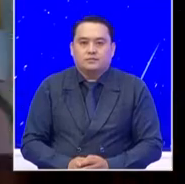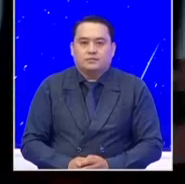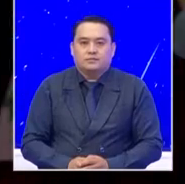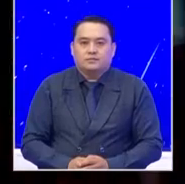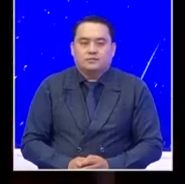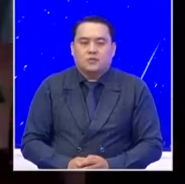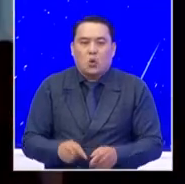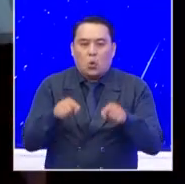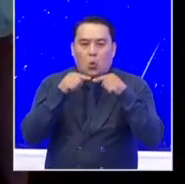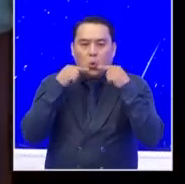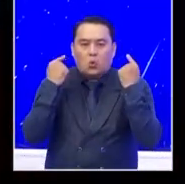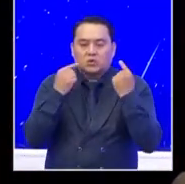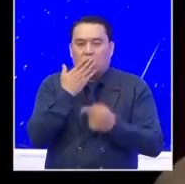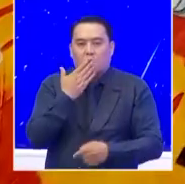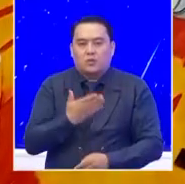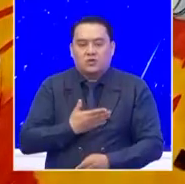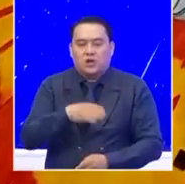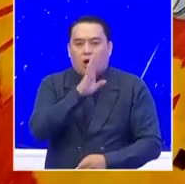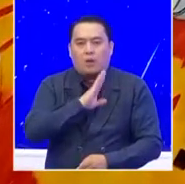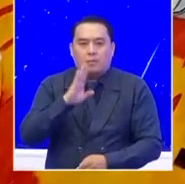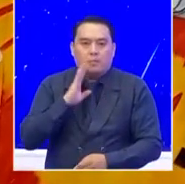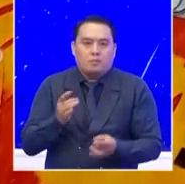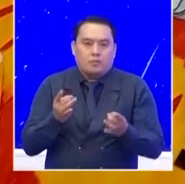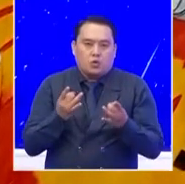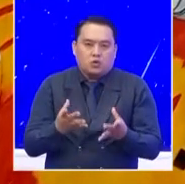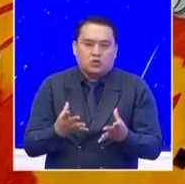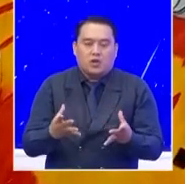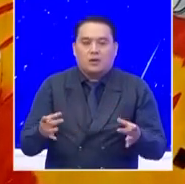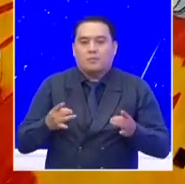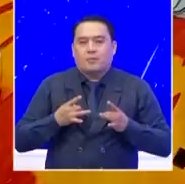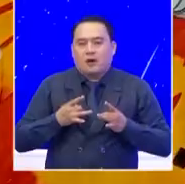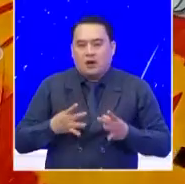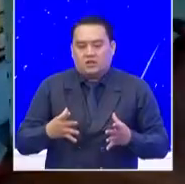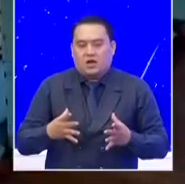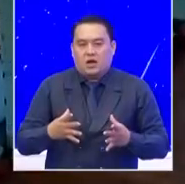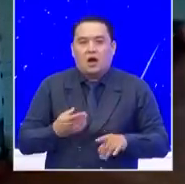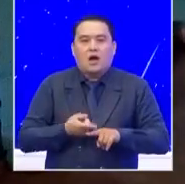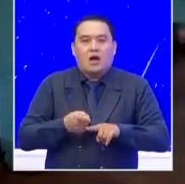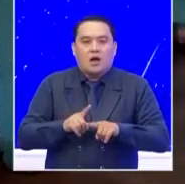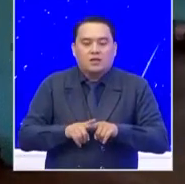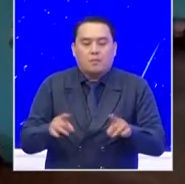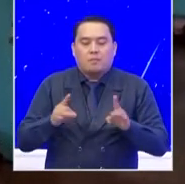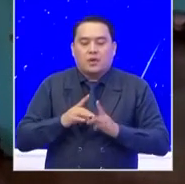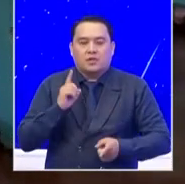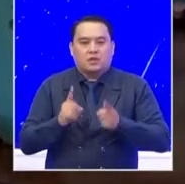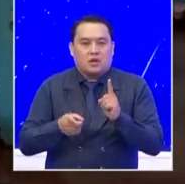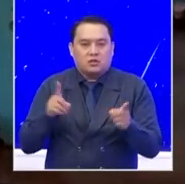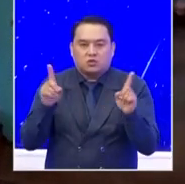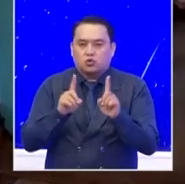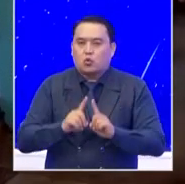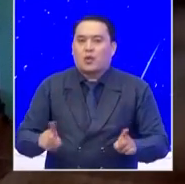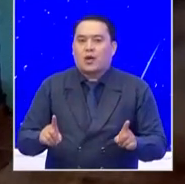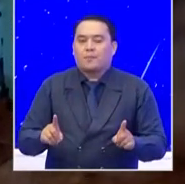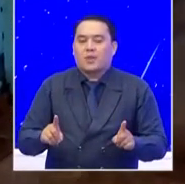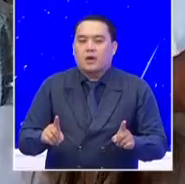Улыбающиеся малыши и их любящие мамы. Казалось бы, обычный праздник, но нет. Для участников этого торжества праздник поистине особый.